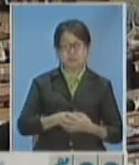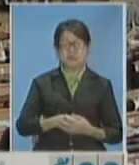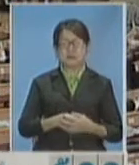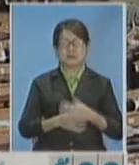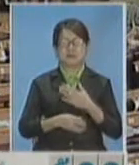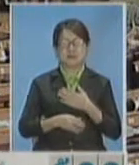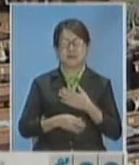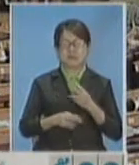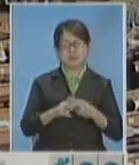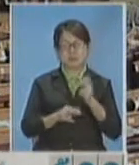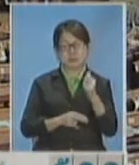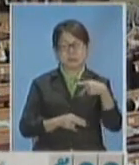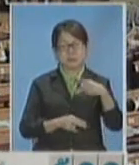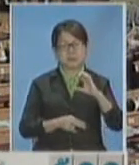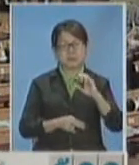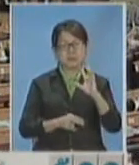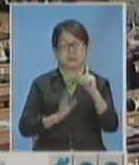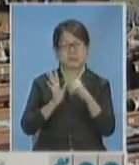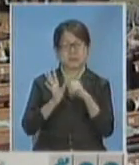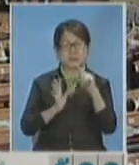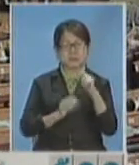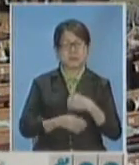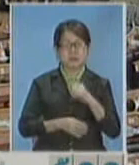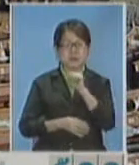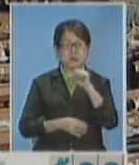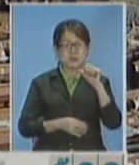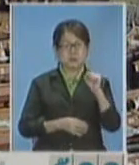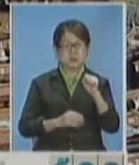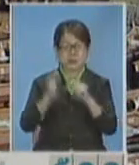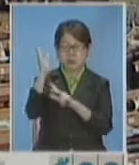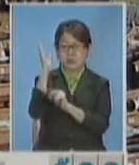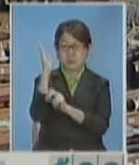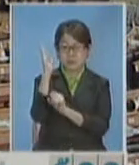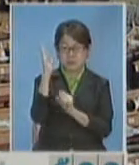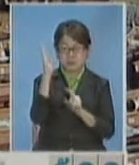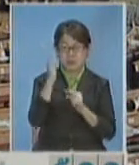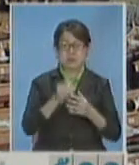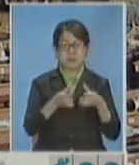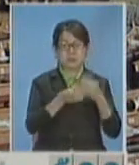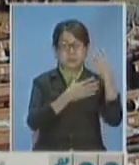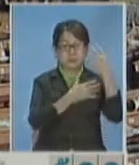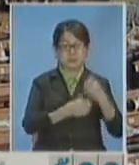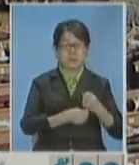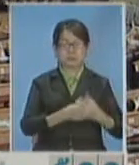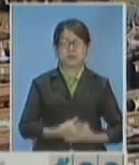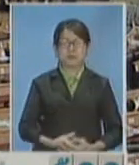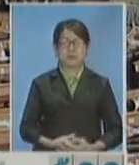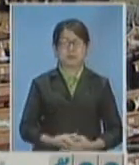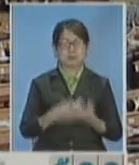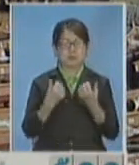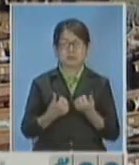พกับผมนายอภิชาติสักดีเศษผู้แทนราษฎรจากจังหวัดนครศรีธรรมราชพรรคประชาธิปัตย์